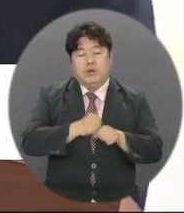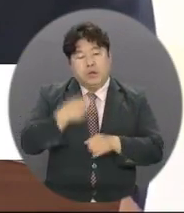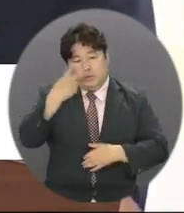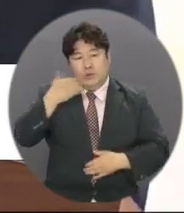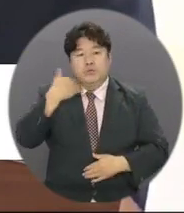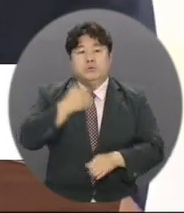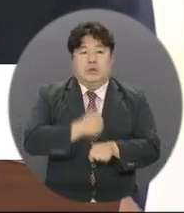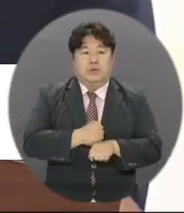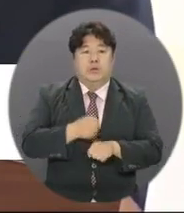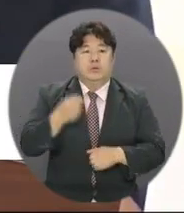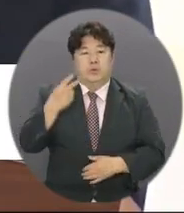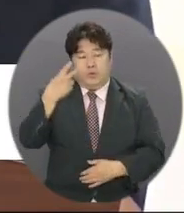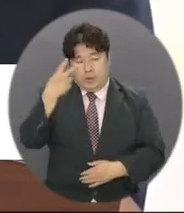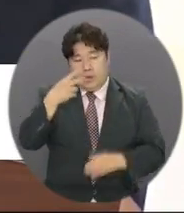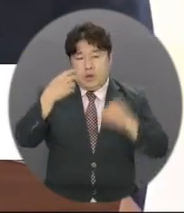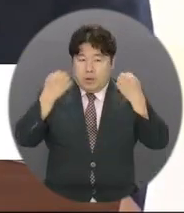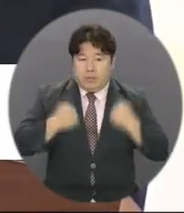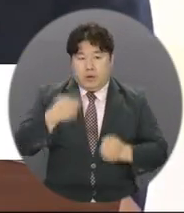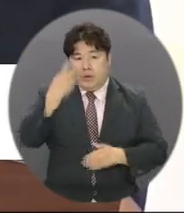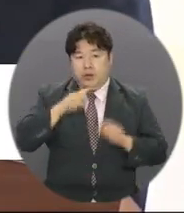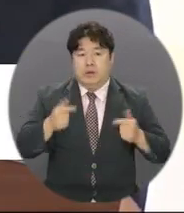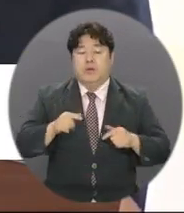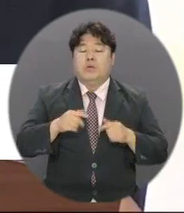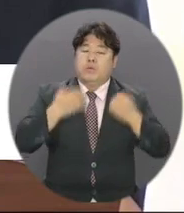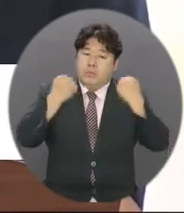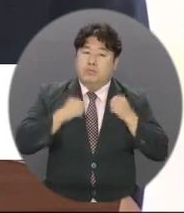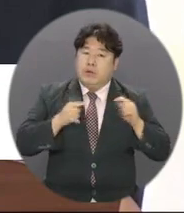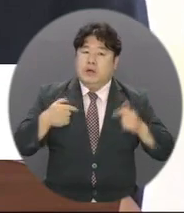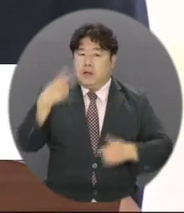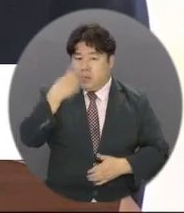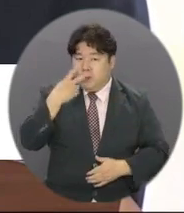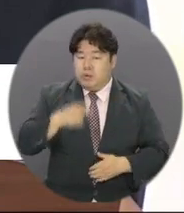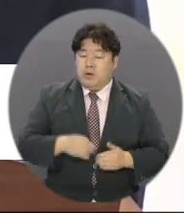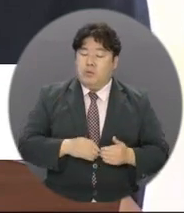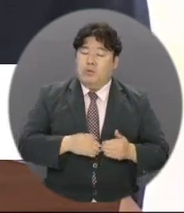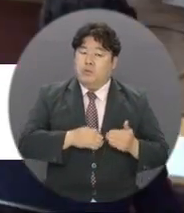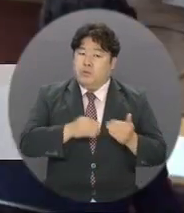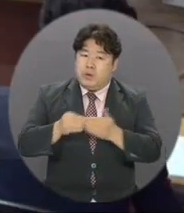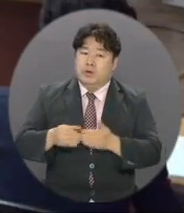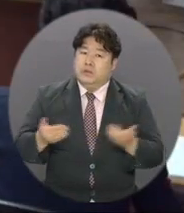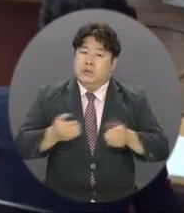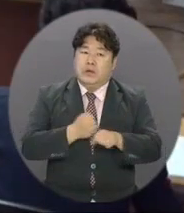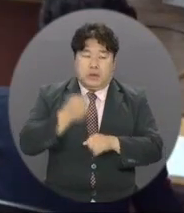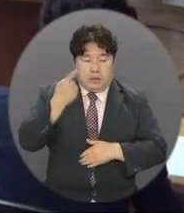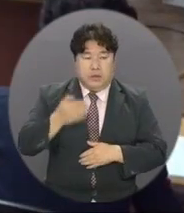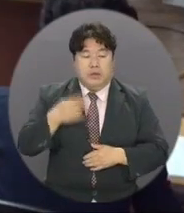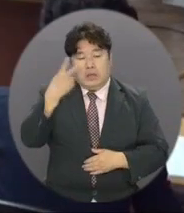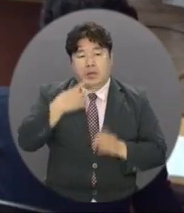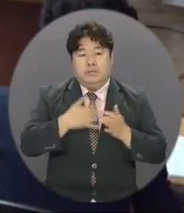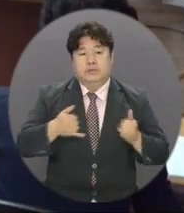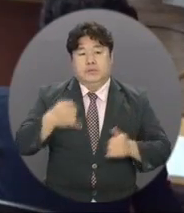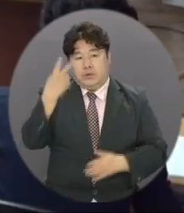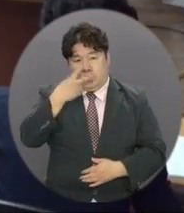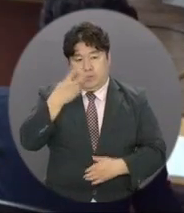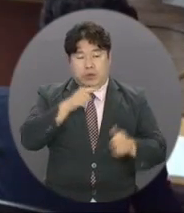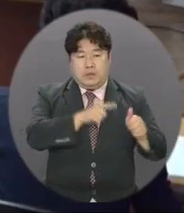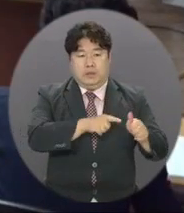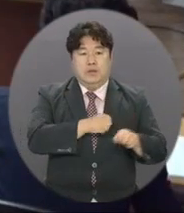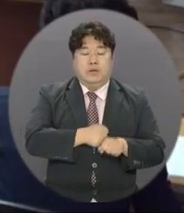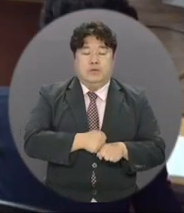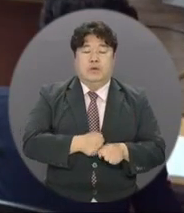것인지 또 감리를 상주 감리가 아니고 비상주 감리로 유도하는 이런 일들 합니까? 감리자의 관리 감독